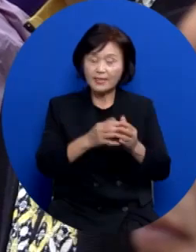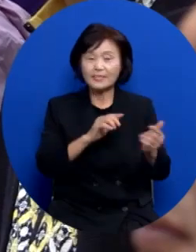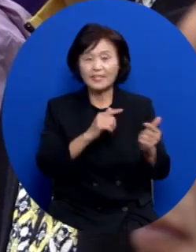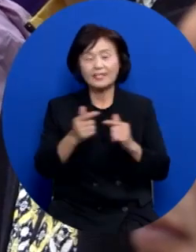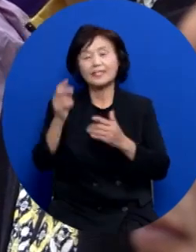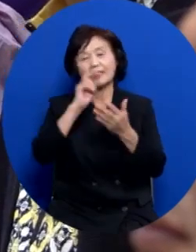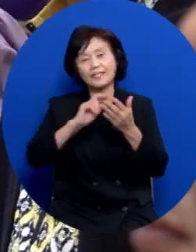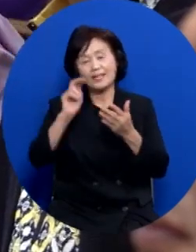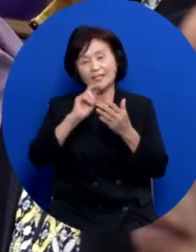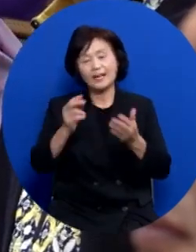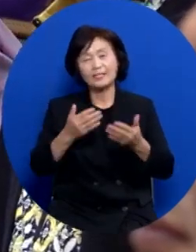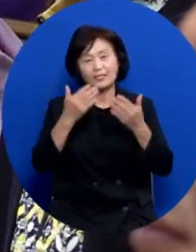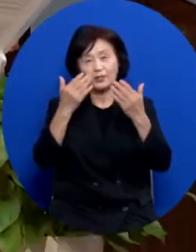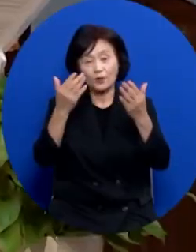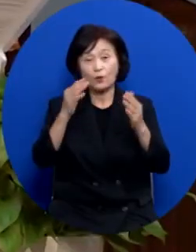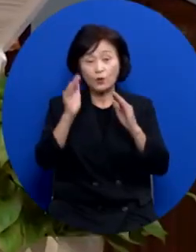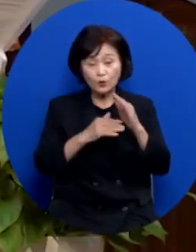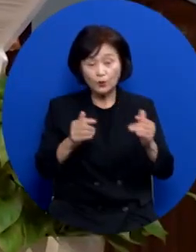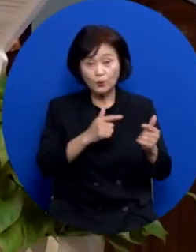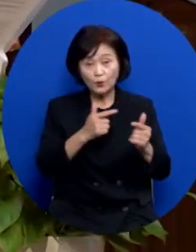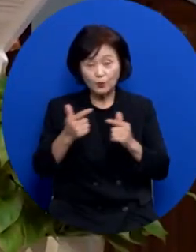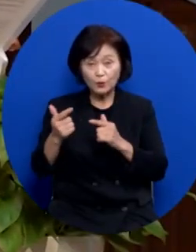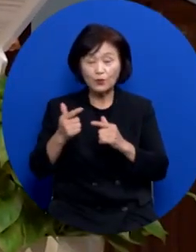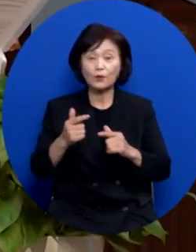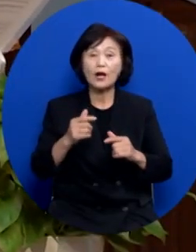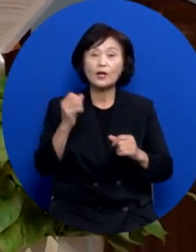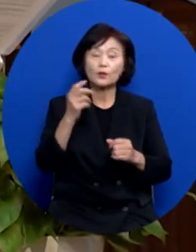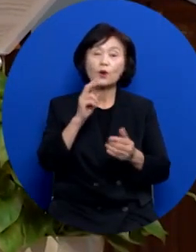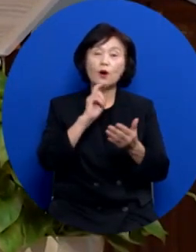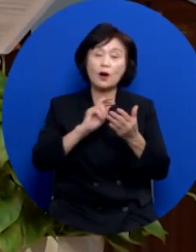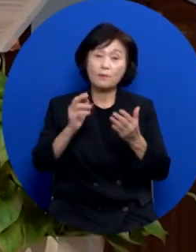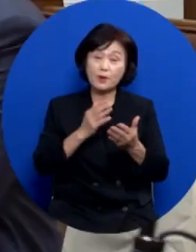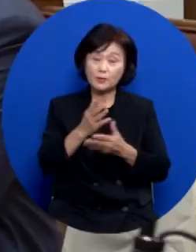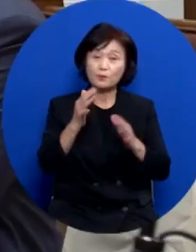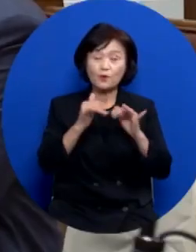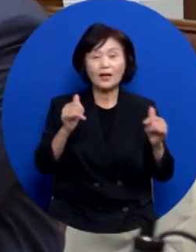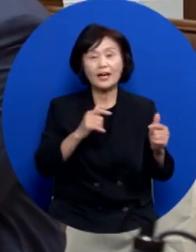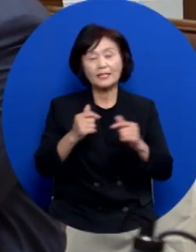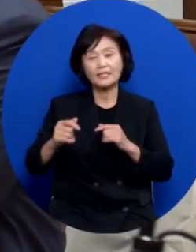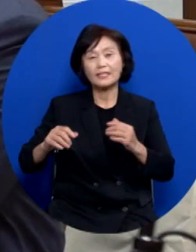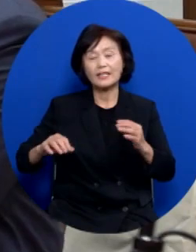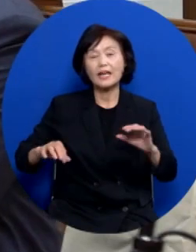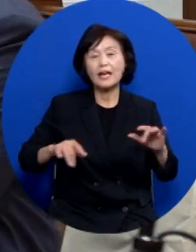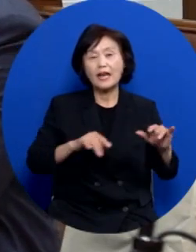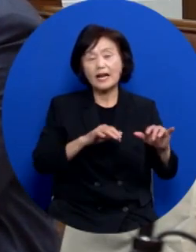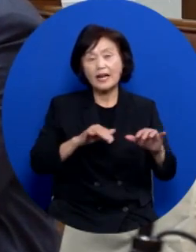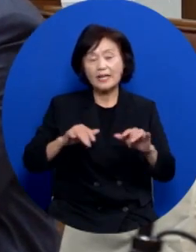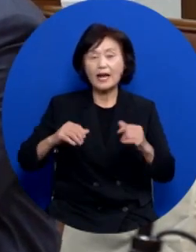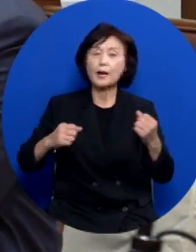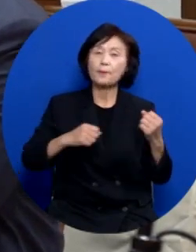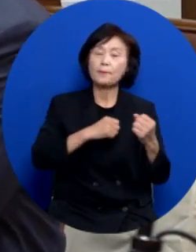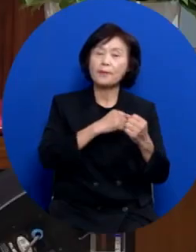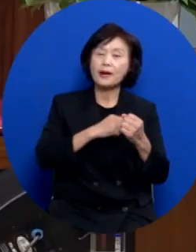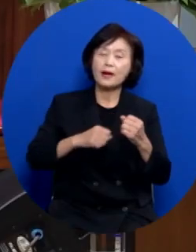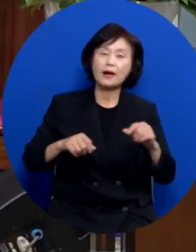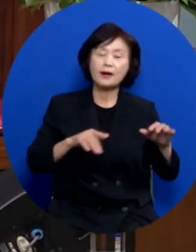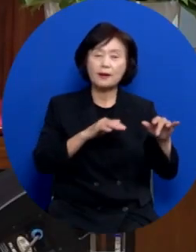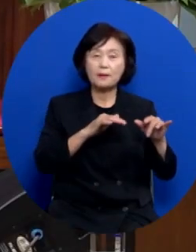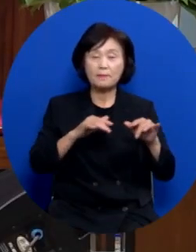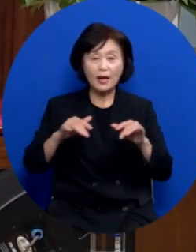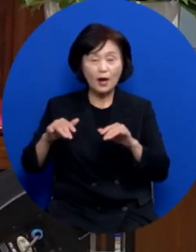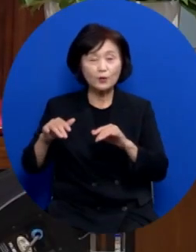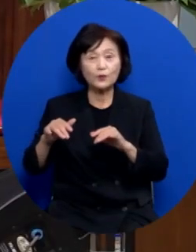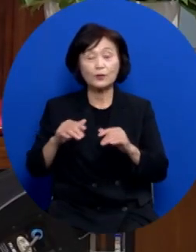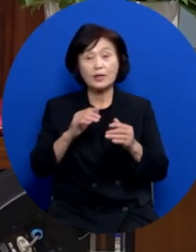선보였고 성도들과 전주동부교회 출신 음악인들이 가야금과 바이올린 독주 피아노첼로 이중주